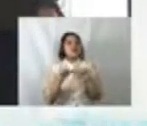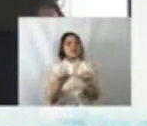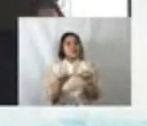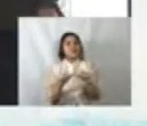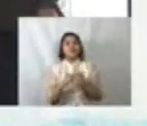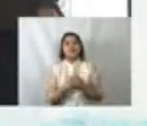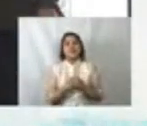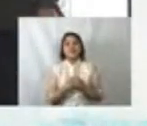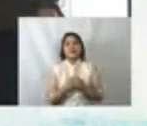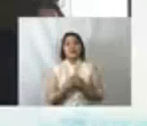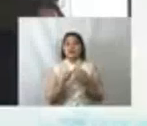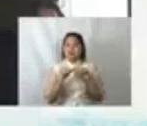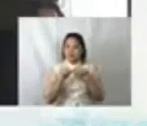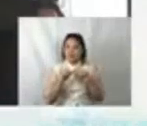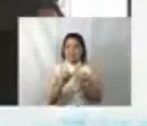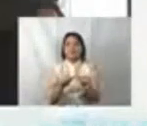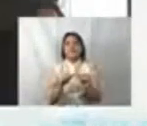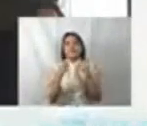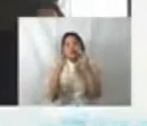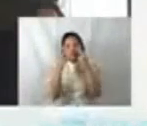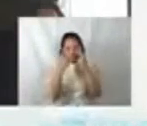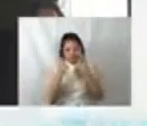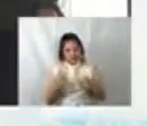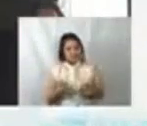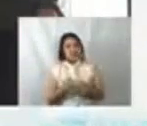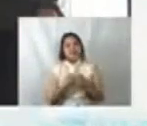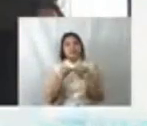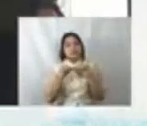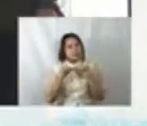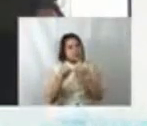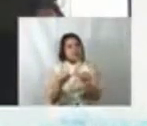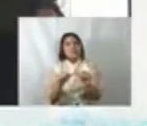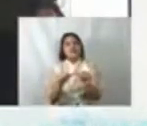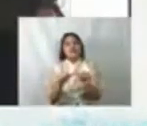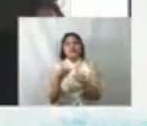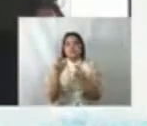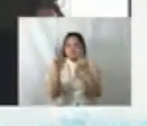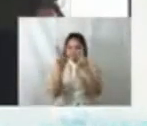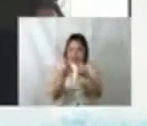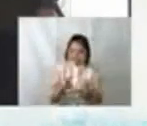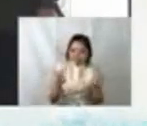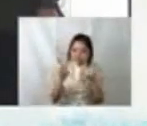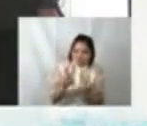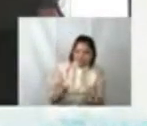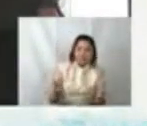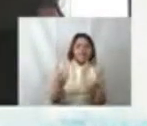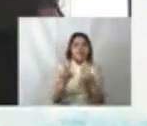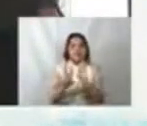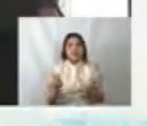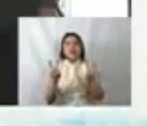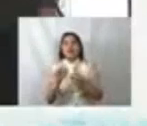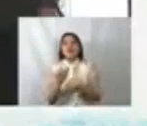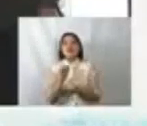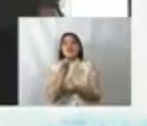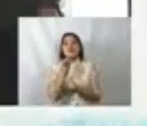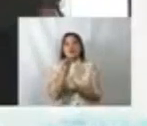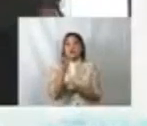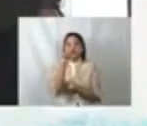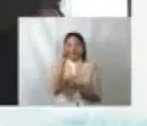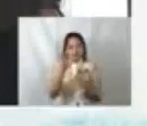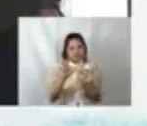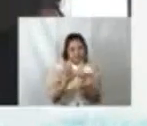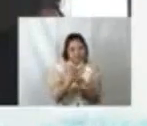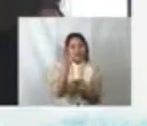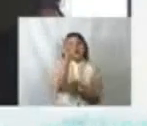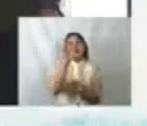Let us continue reflecting. Let us continue researching, searching not only our soul, but